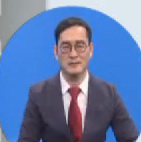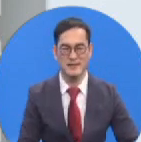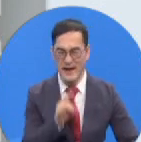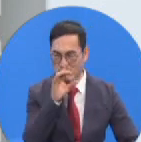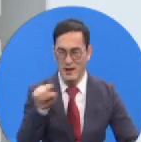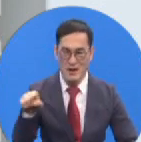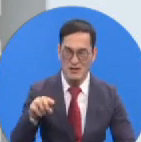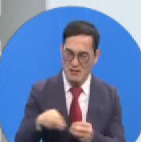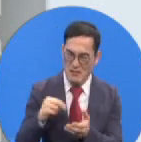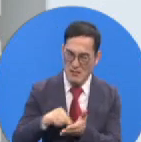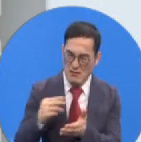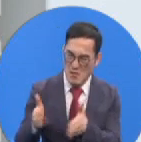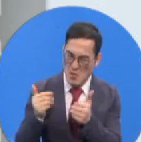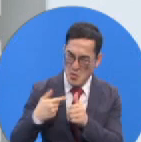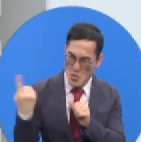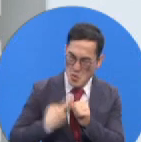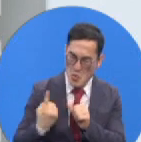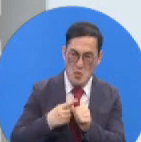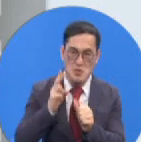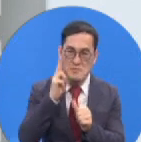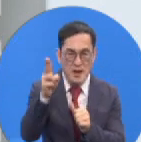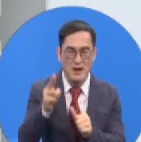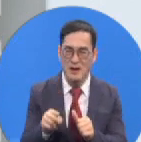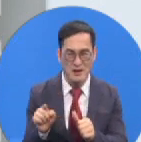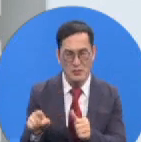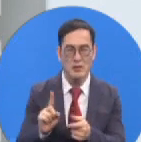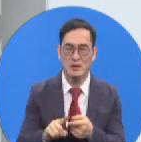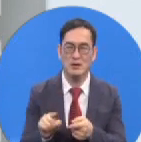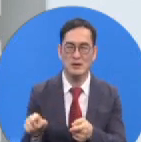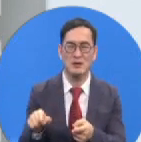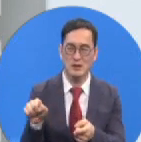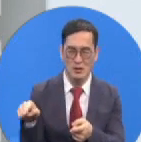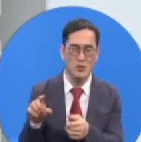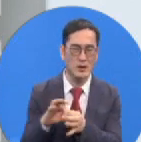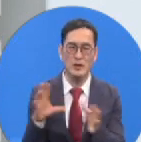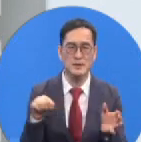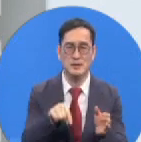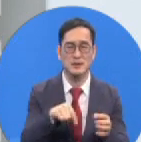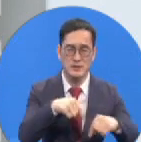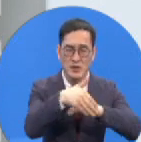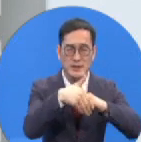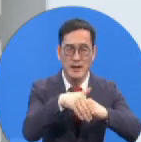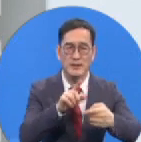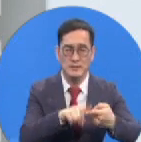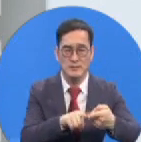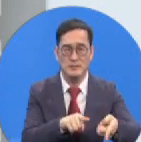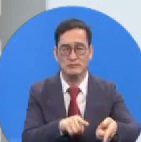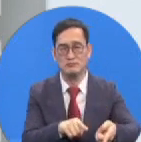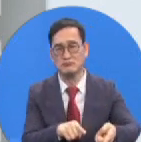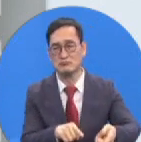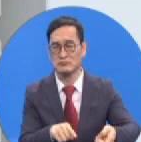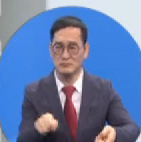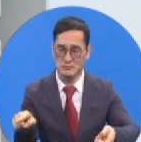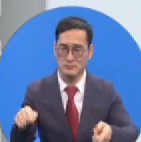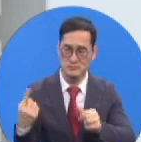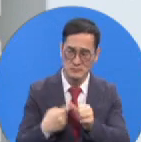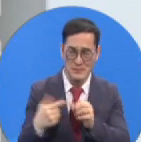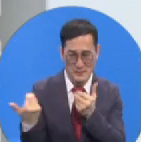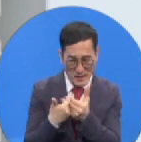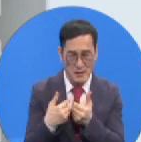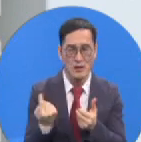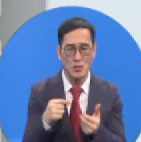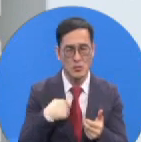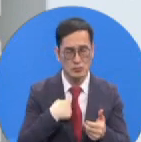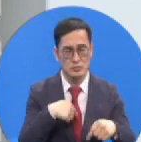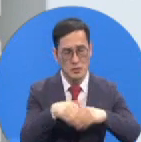네. 이번 그 당 대표 후보로 나오신 분들도 이제 각자 입장을 표명했는데 크게 그 범위에서 벗어나지 않아요. 그러니까 문자 폭탄이라는